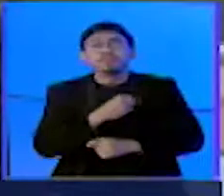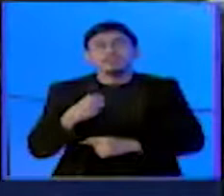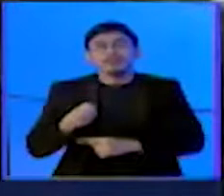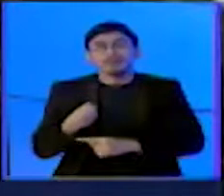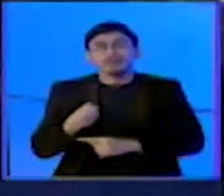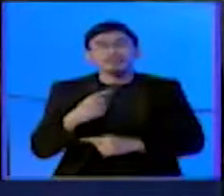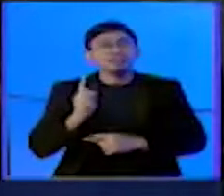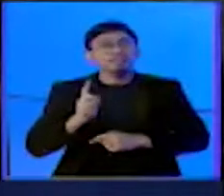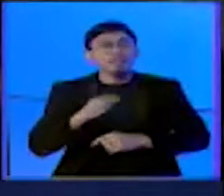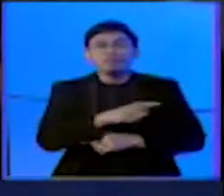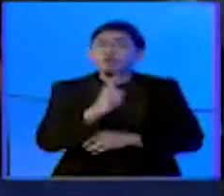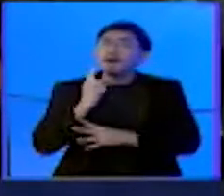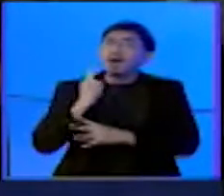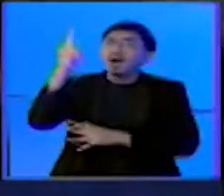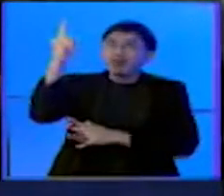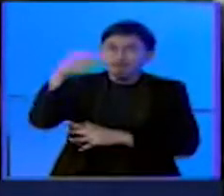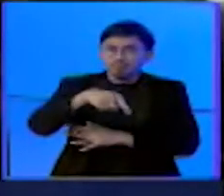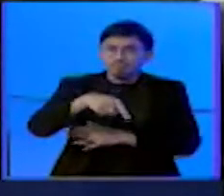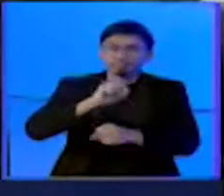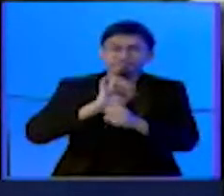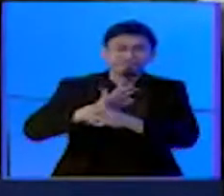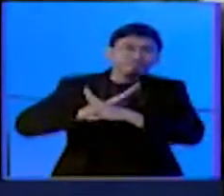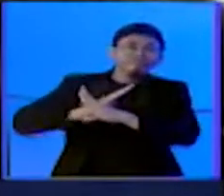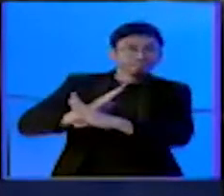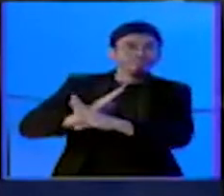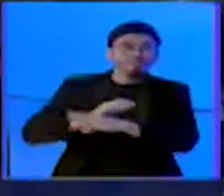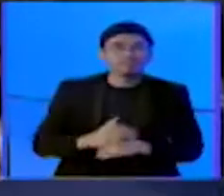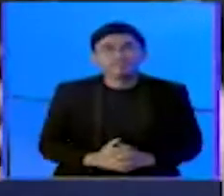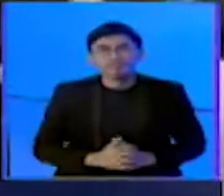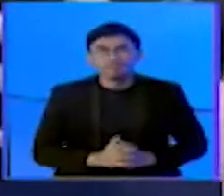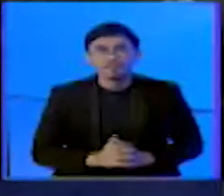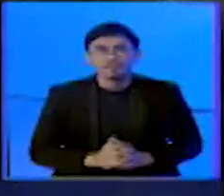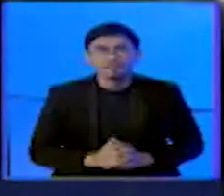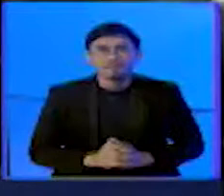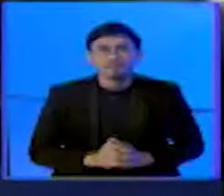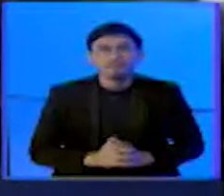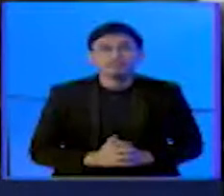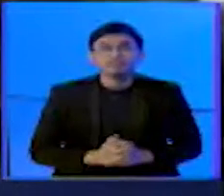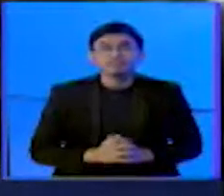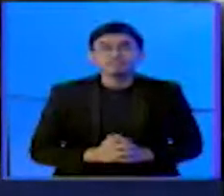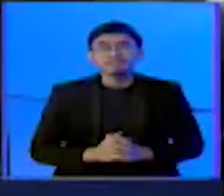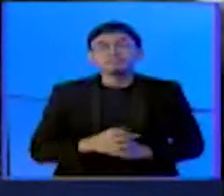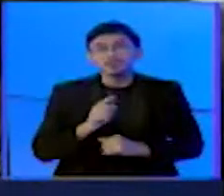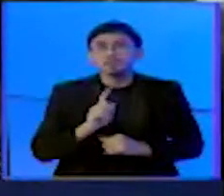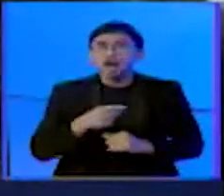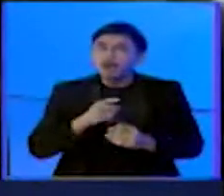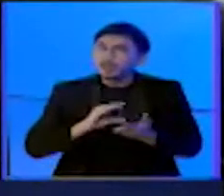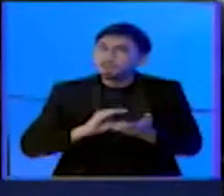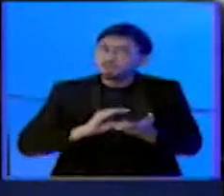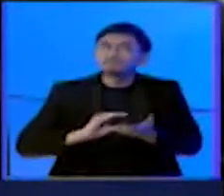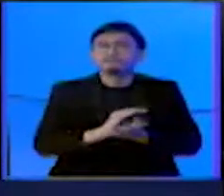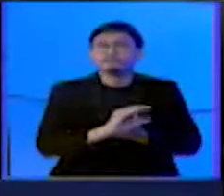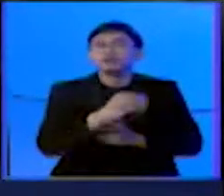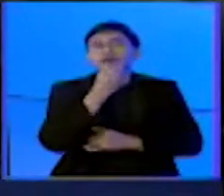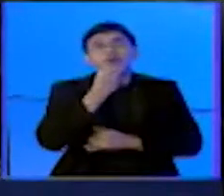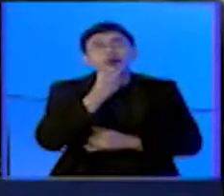terdepan dalam merawat pasien yang terdampak COVID-19. Kita mengirimkan makanan kepada tim medis dan supporting tim